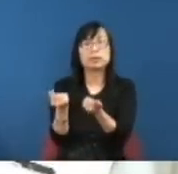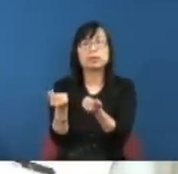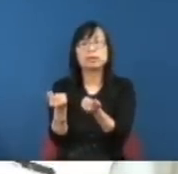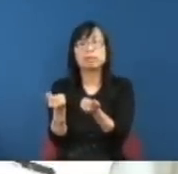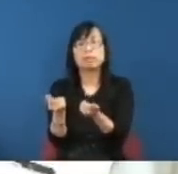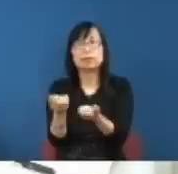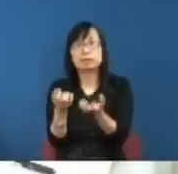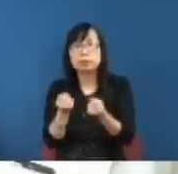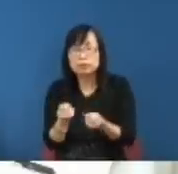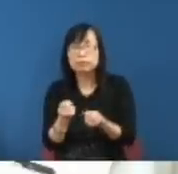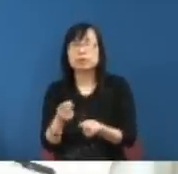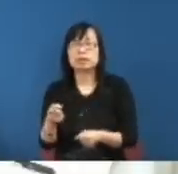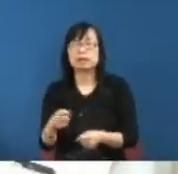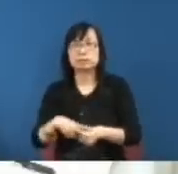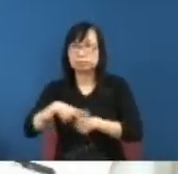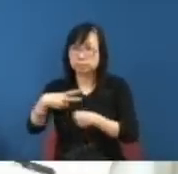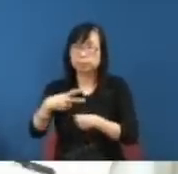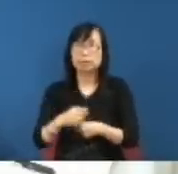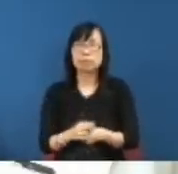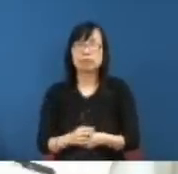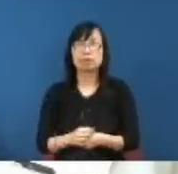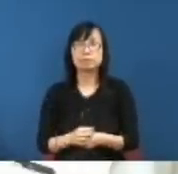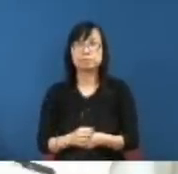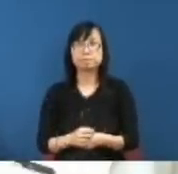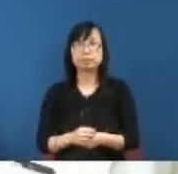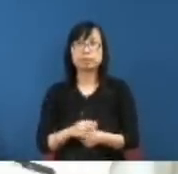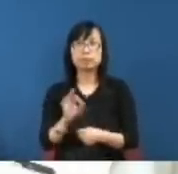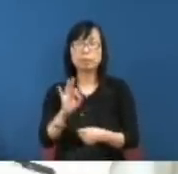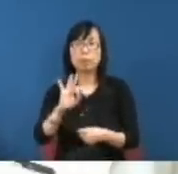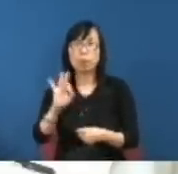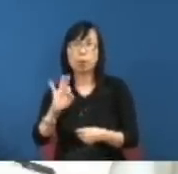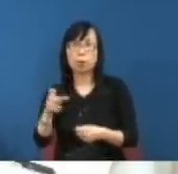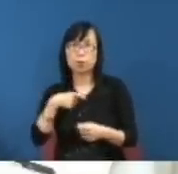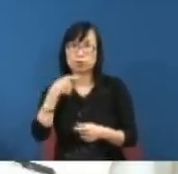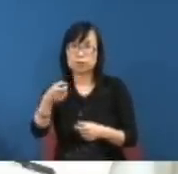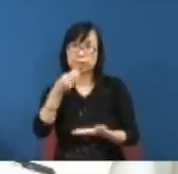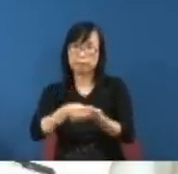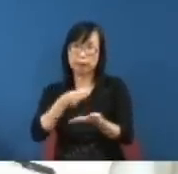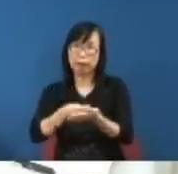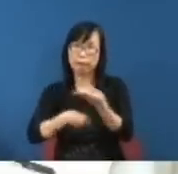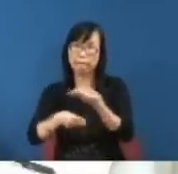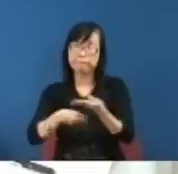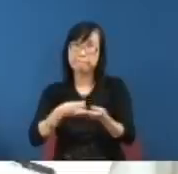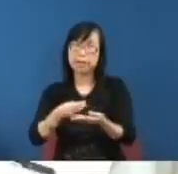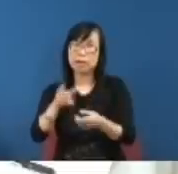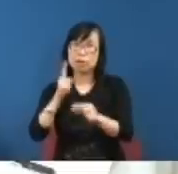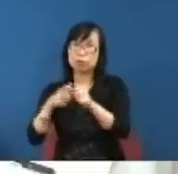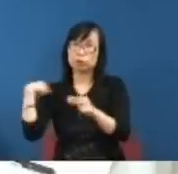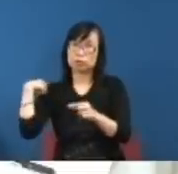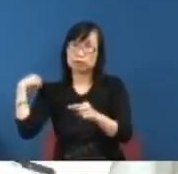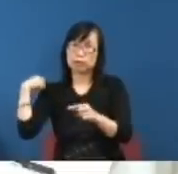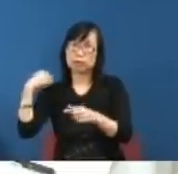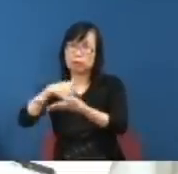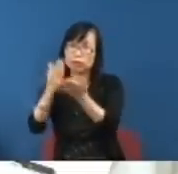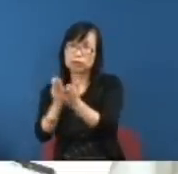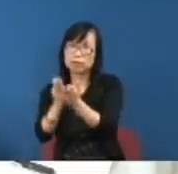浪潮咧？呢個此其一。第二就係話，當佢哋冇錢去買中國的產品嘅時候，中